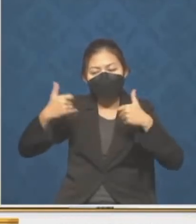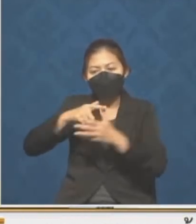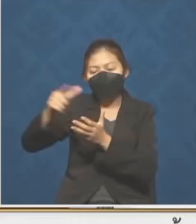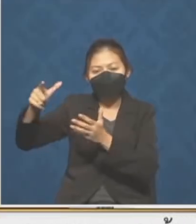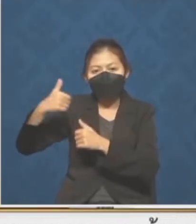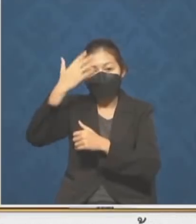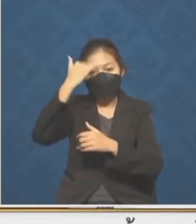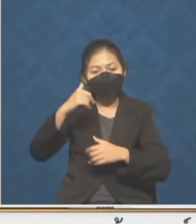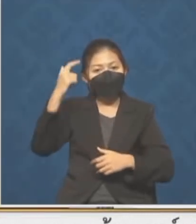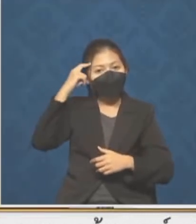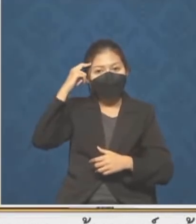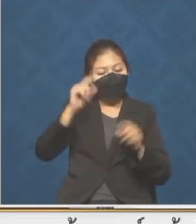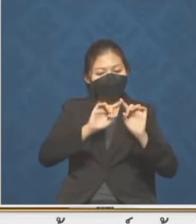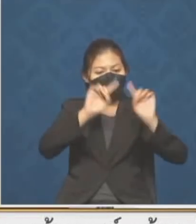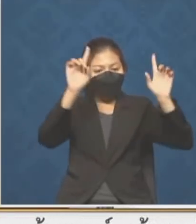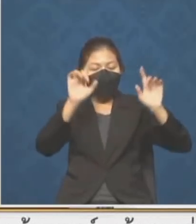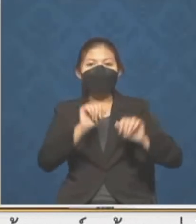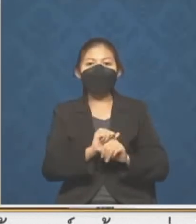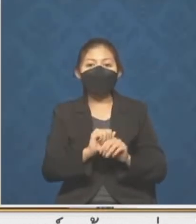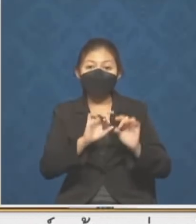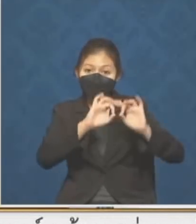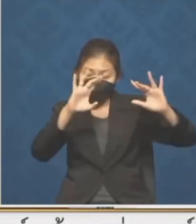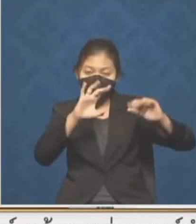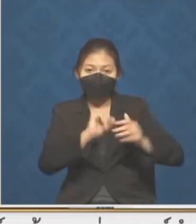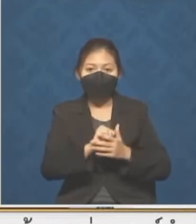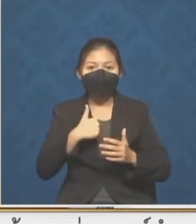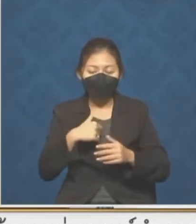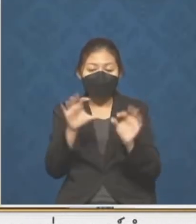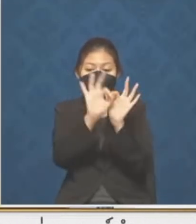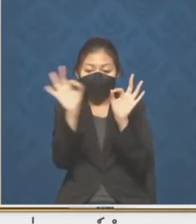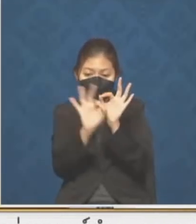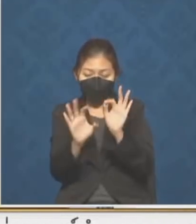ดมการณ์ไม่ตรงกันฮะแต่ผมจะฝากข้อความนี้นะฮะ